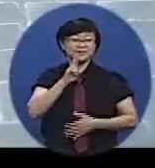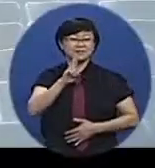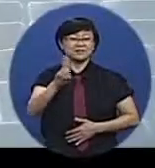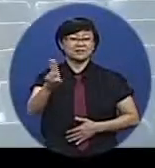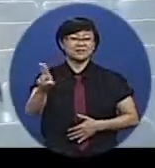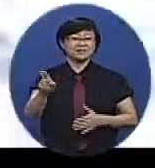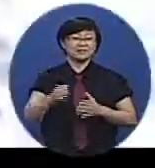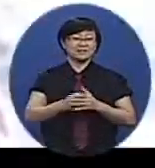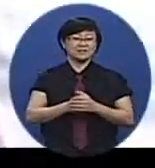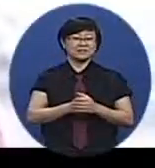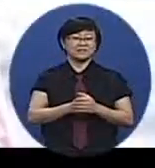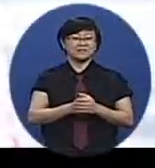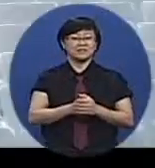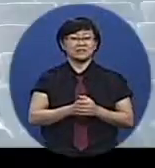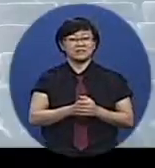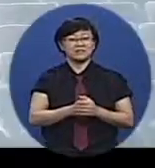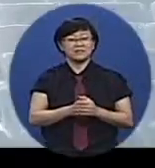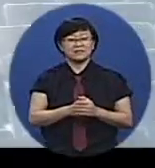일렌수여